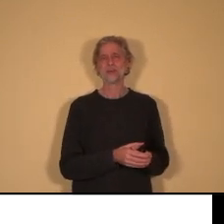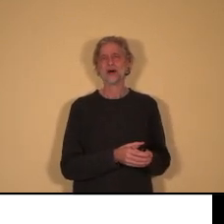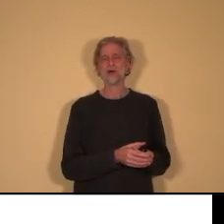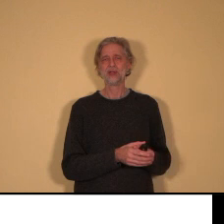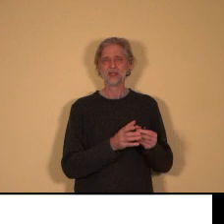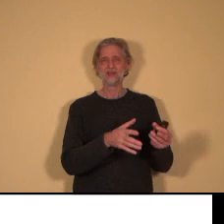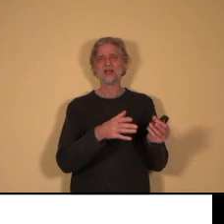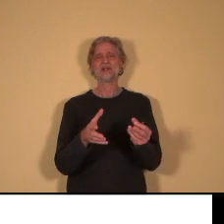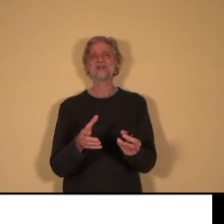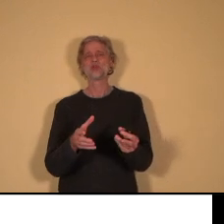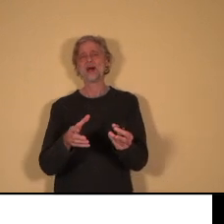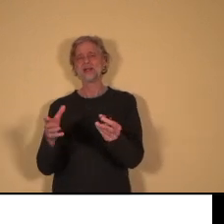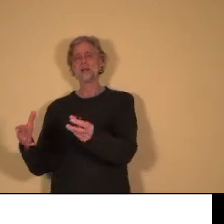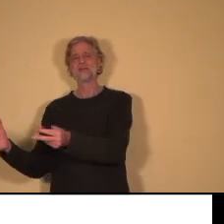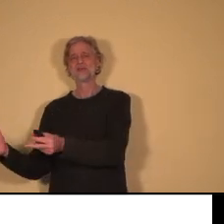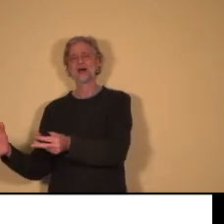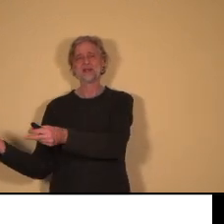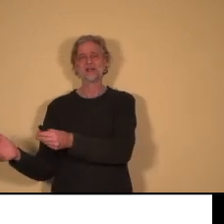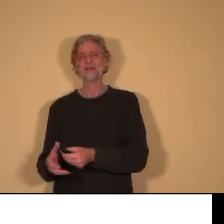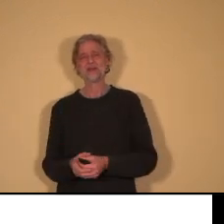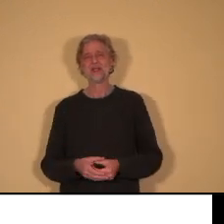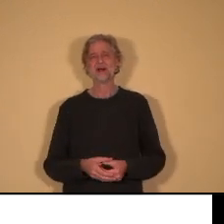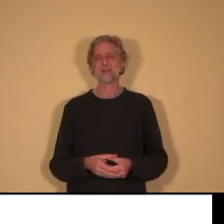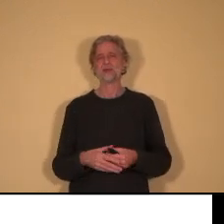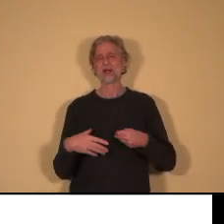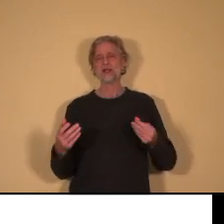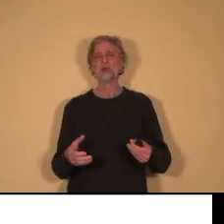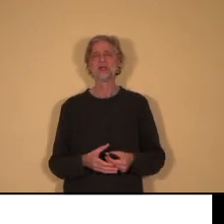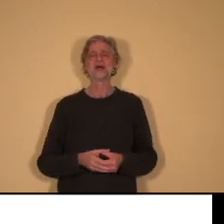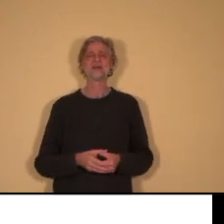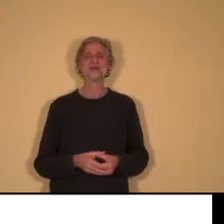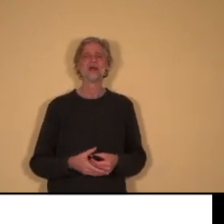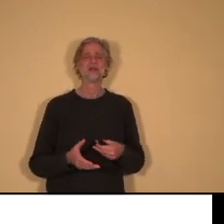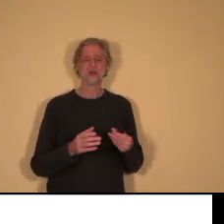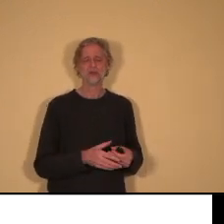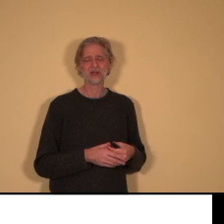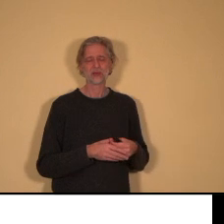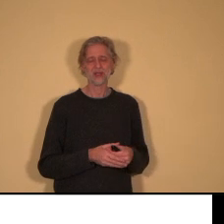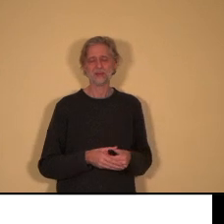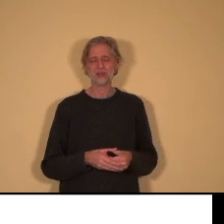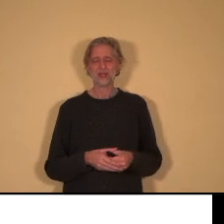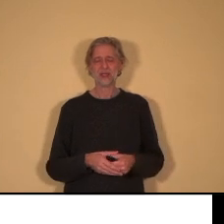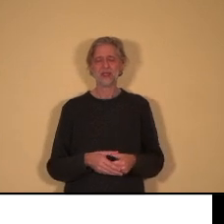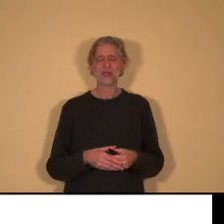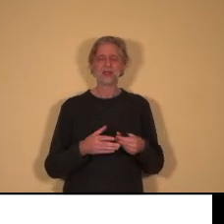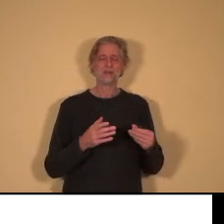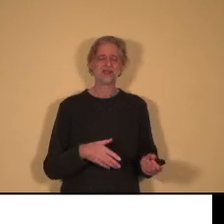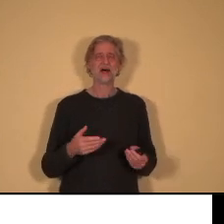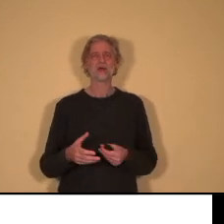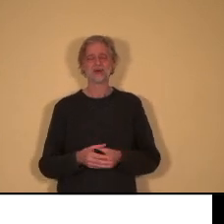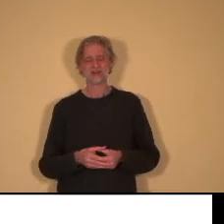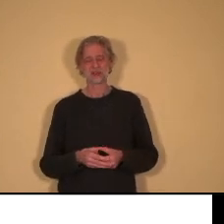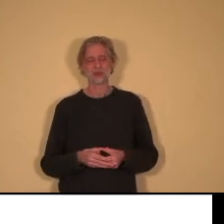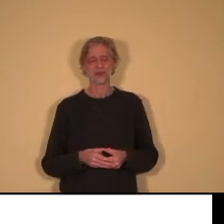als wir brauchen, diese Energie zu speichern für Zeiten, in denen wir weniger haben. Und eine Möglichkeit ist die Umwandlung eben in